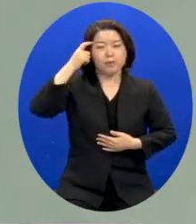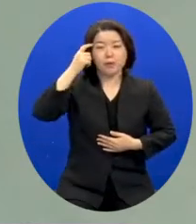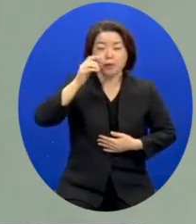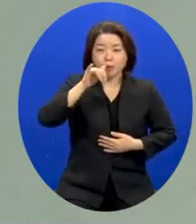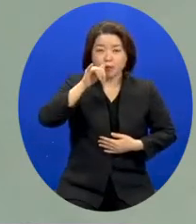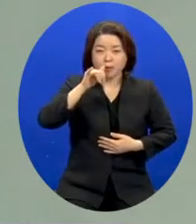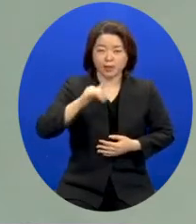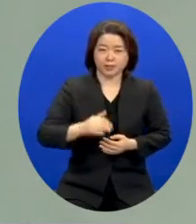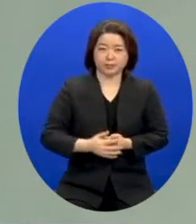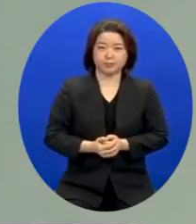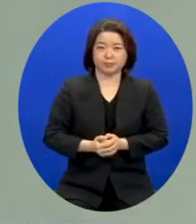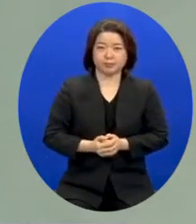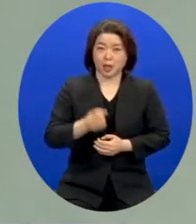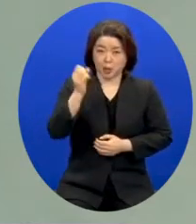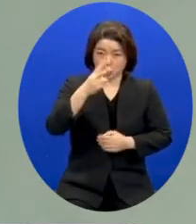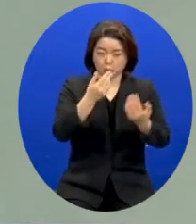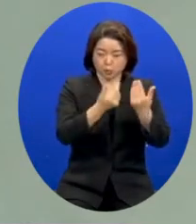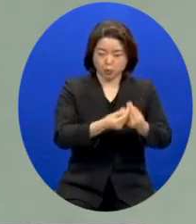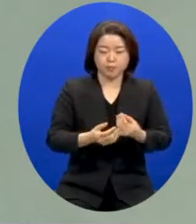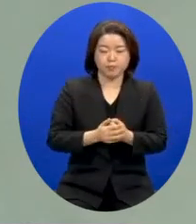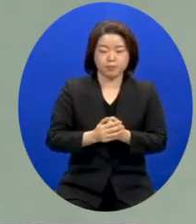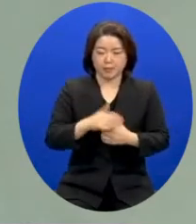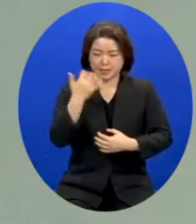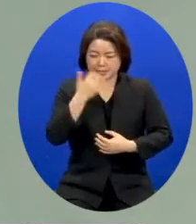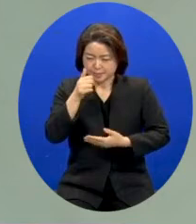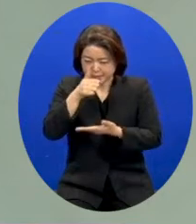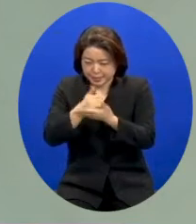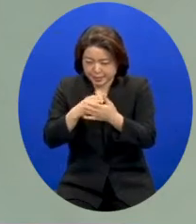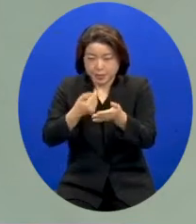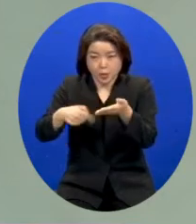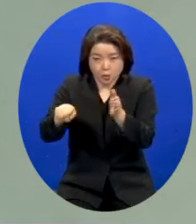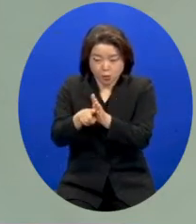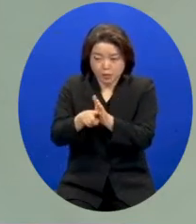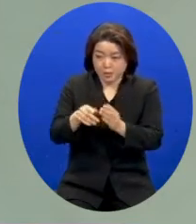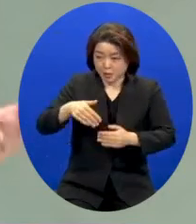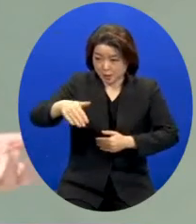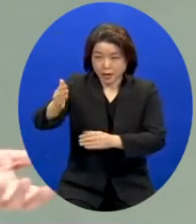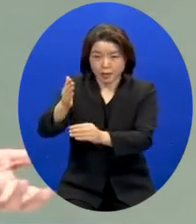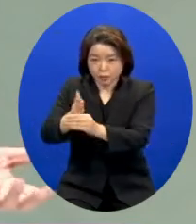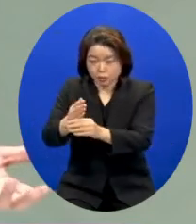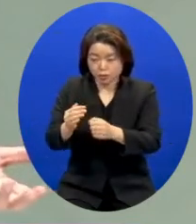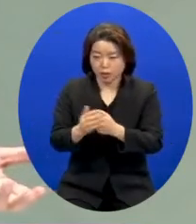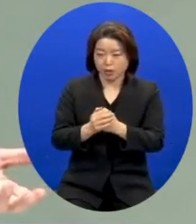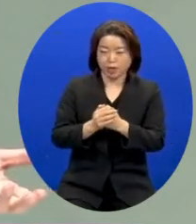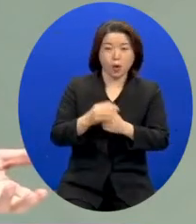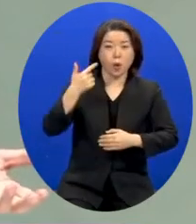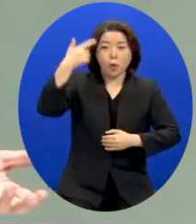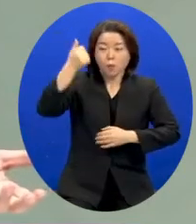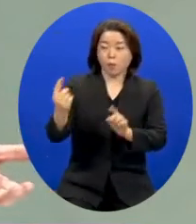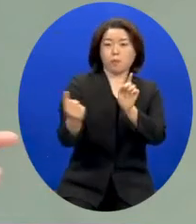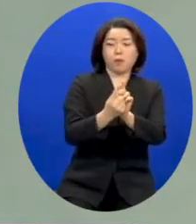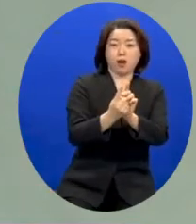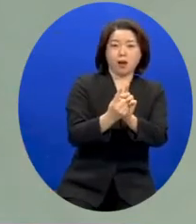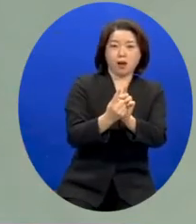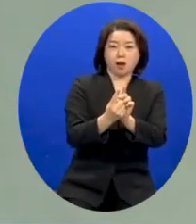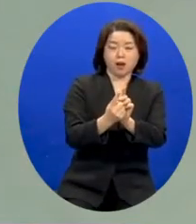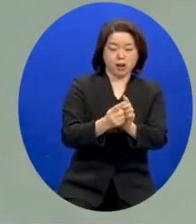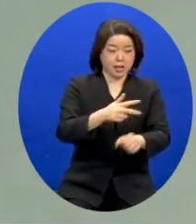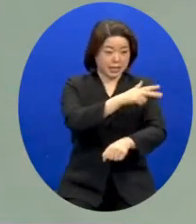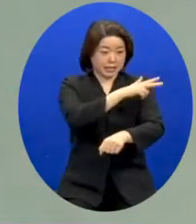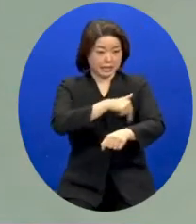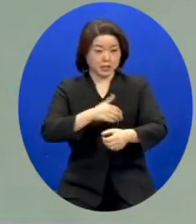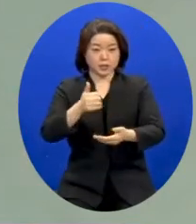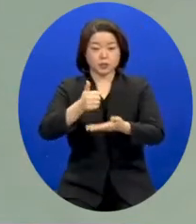들더래요. 한 번은 음란한 죄를 지으려고 가누고 있는데 목사님을 만난 거예요. 집사님 어디